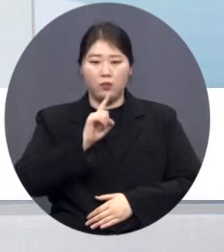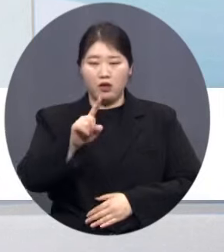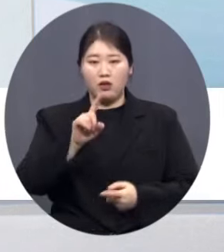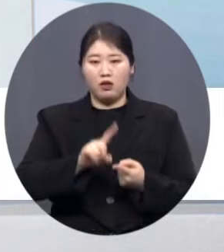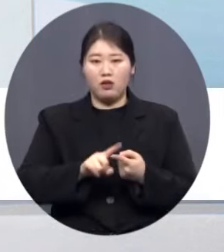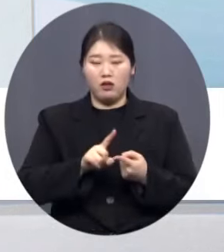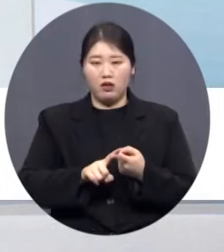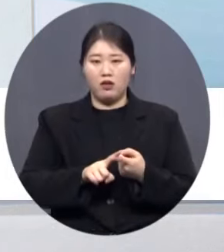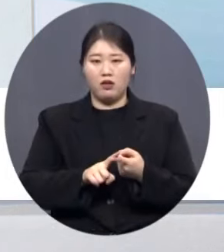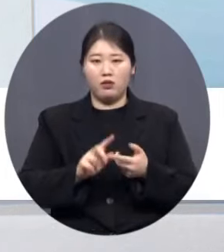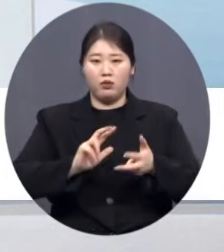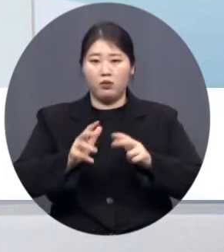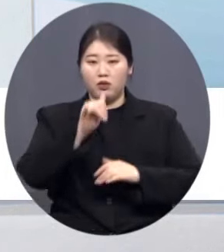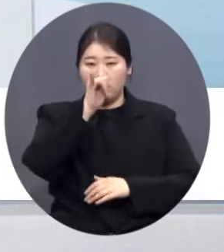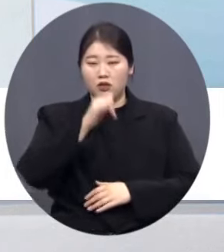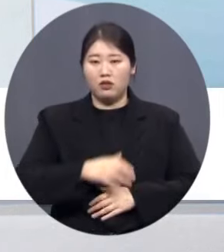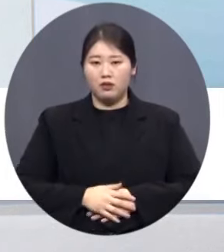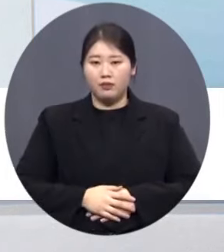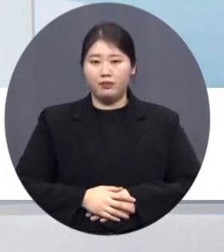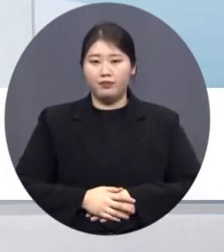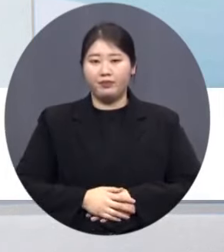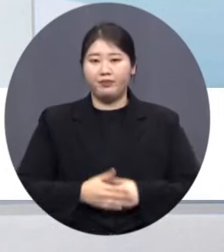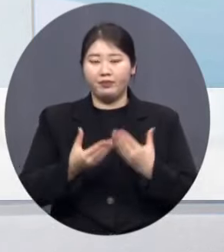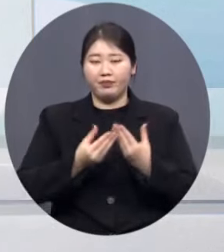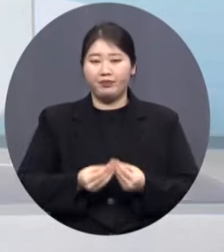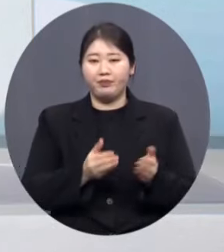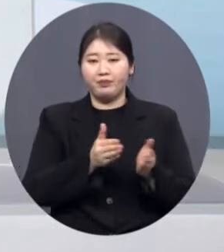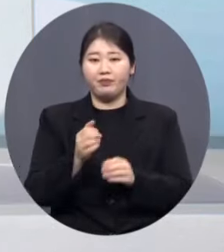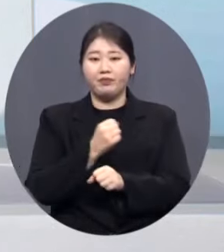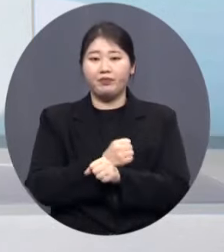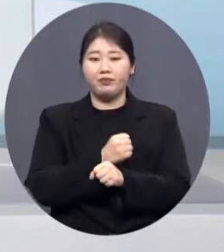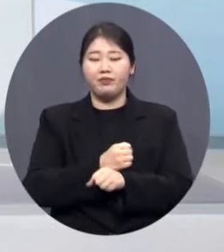버렸습니다 토론의 내용을 박주현 기자가